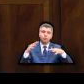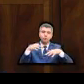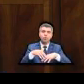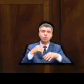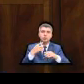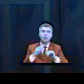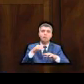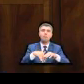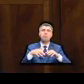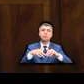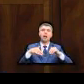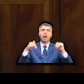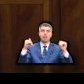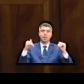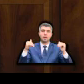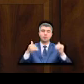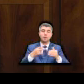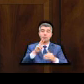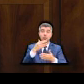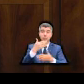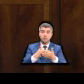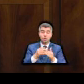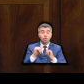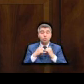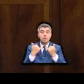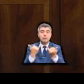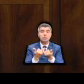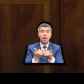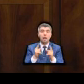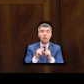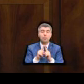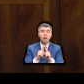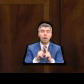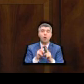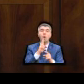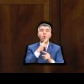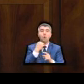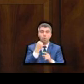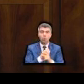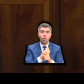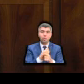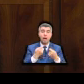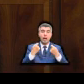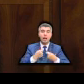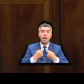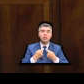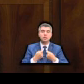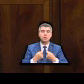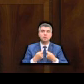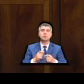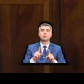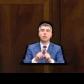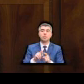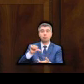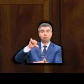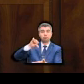ديال التمركز الاداري، مباشره انعقد مجلس حكومي واللي في الافتتاح ديالو التزم السيد الرئيس الحكومه ان الميثاق ديال